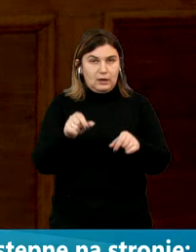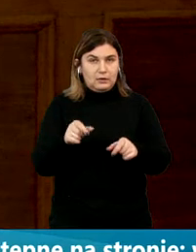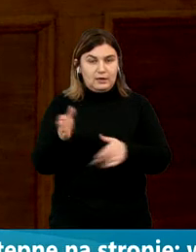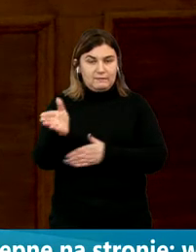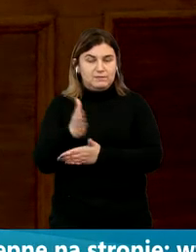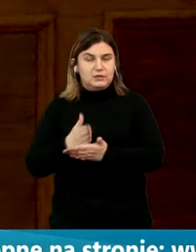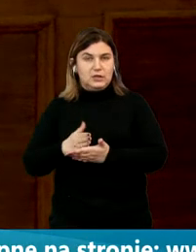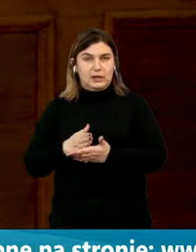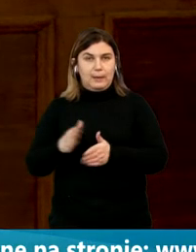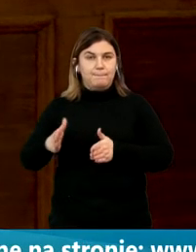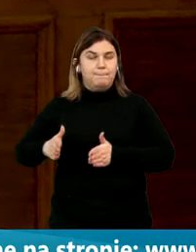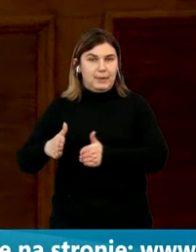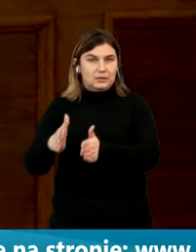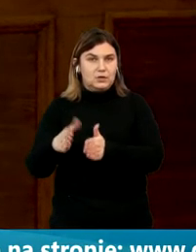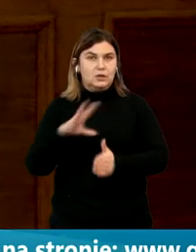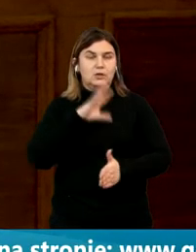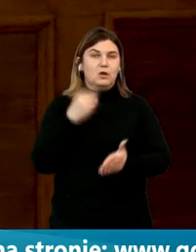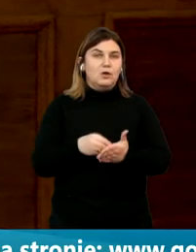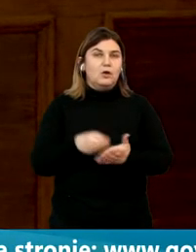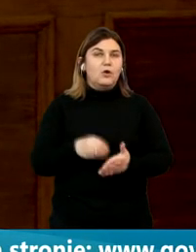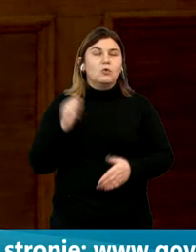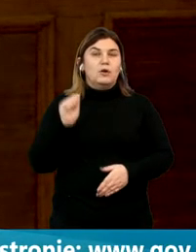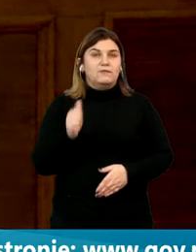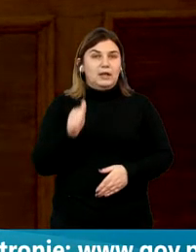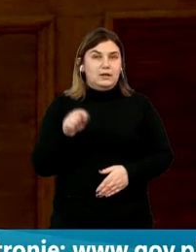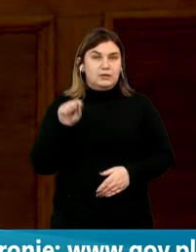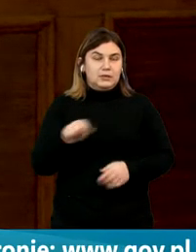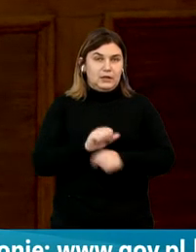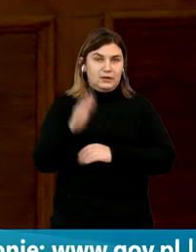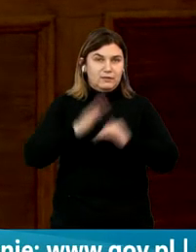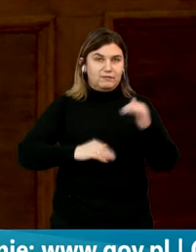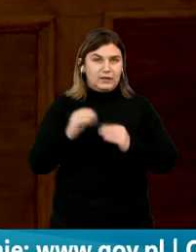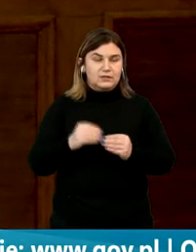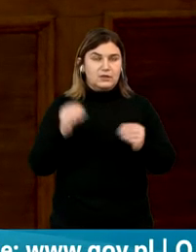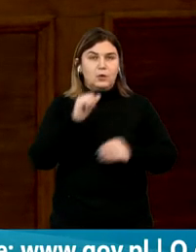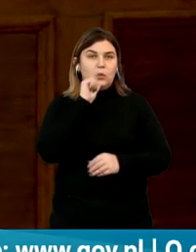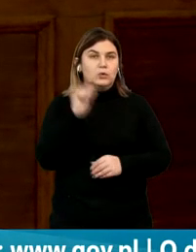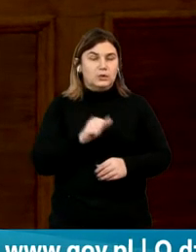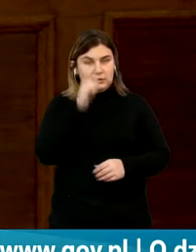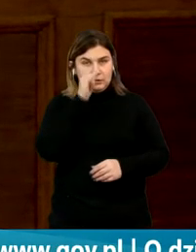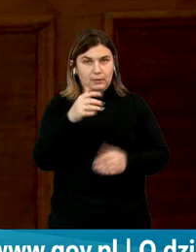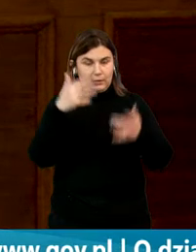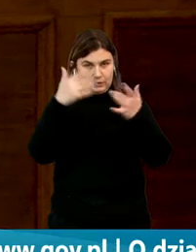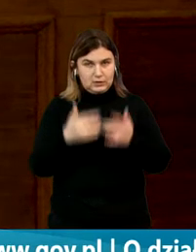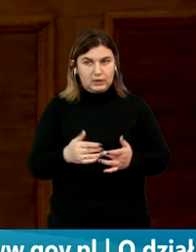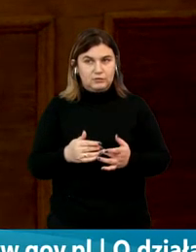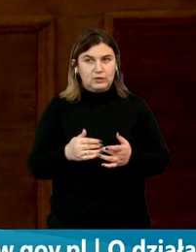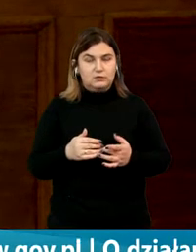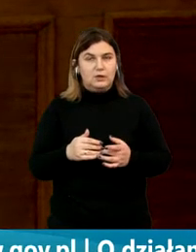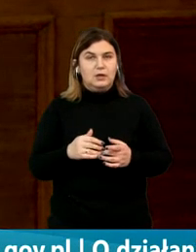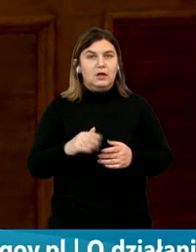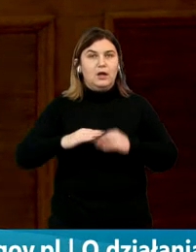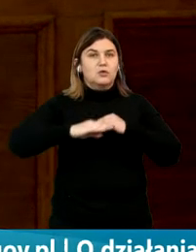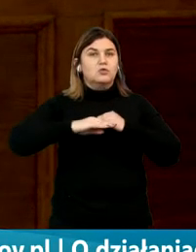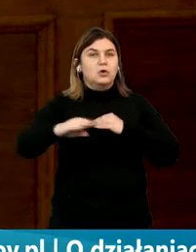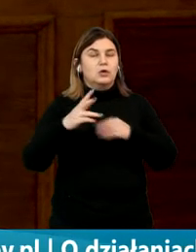części pasa, wówczas do kosztów kwalifikowanych takiej inwestycji finansowanej ze środków unijnych nie możemy wliczyć kosztu nawierzchni drogowych,